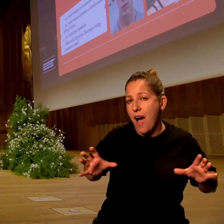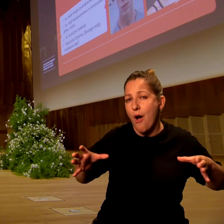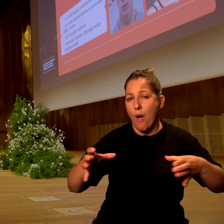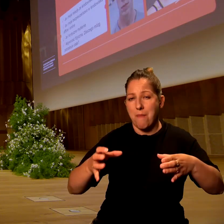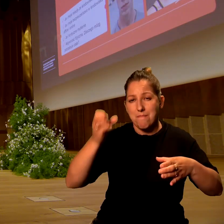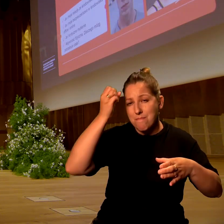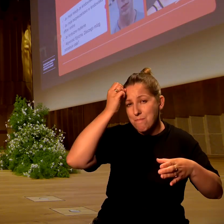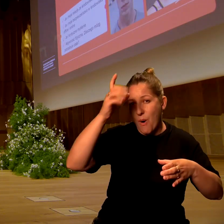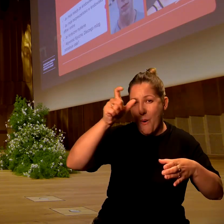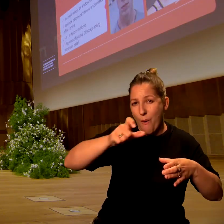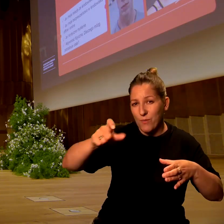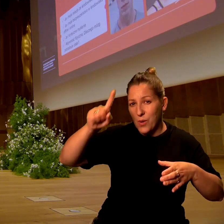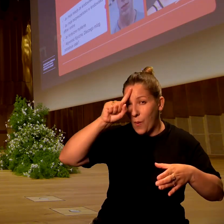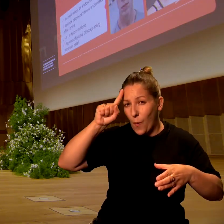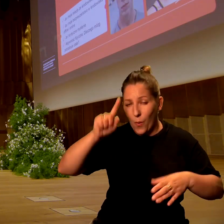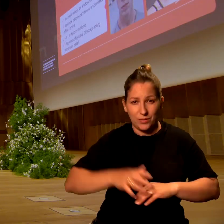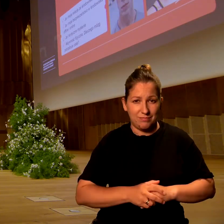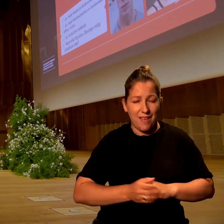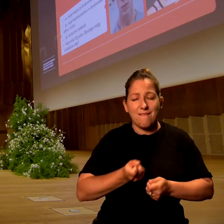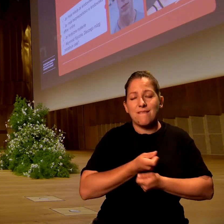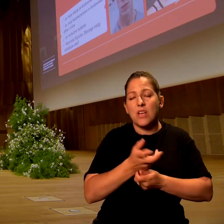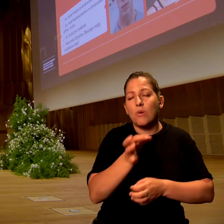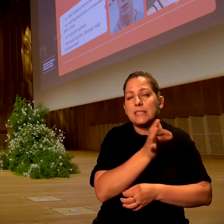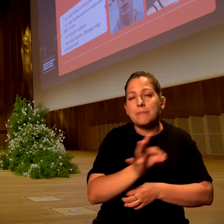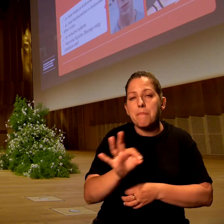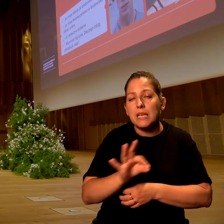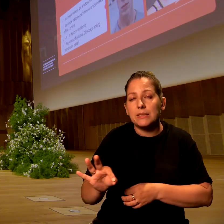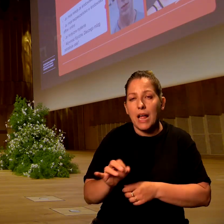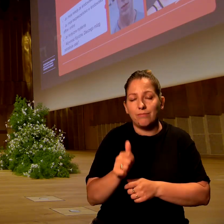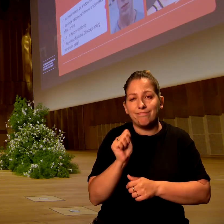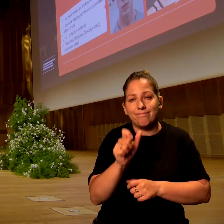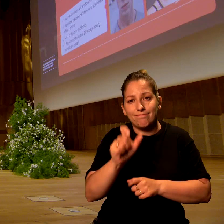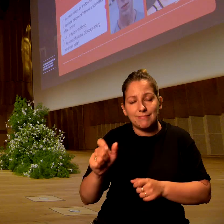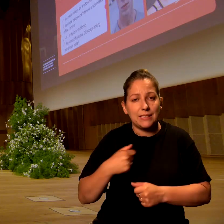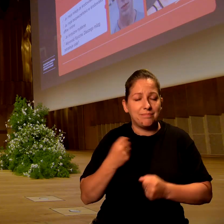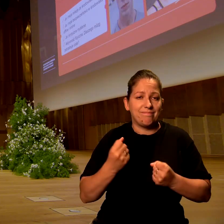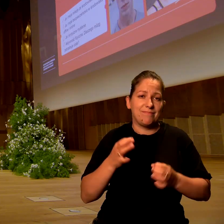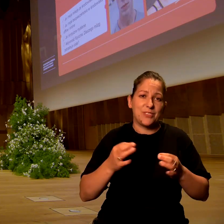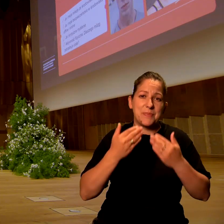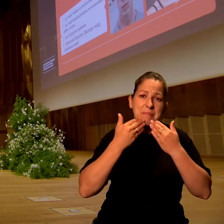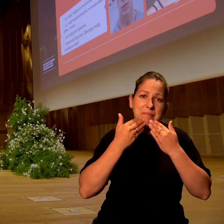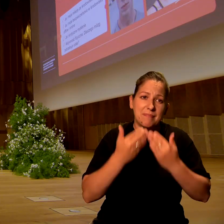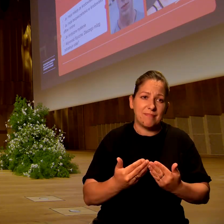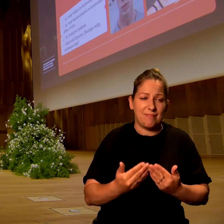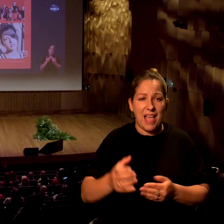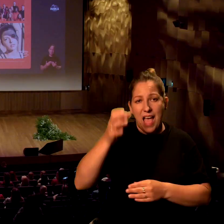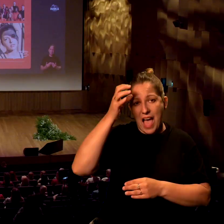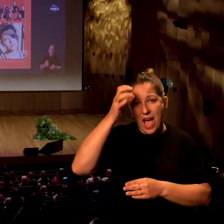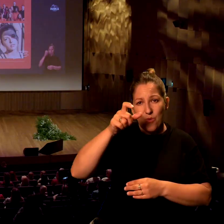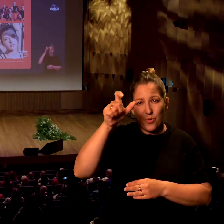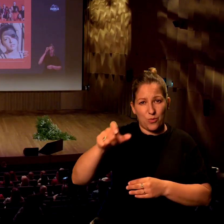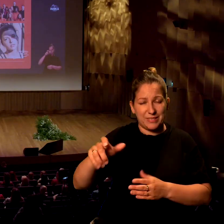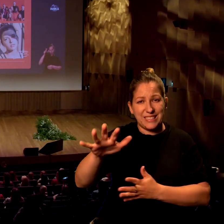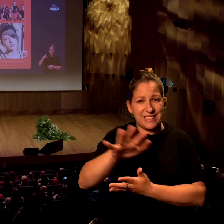mądrych ludzi, wielu specjalistów. Ja dzisiaj chciałabym podziękować przede wszystkim autorów